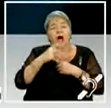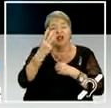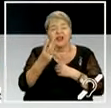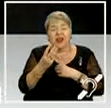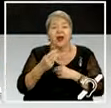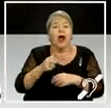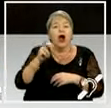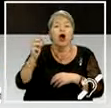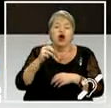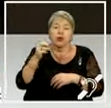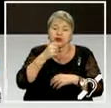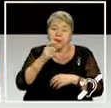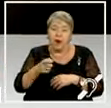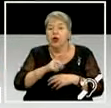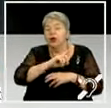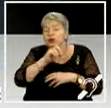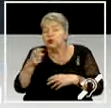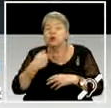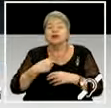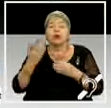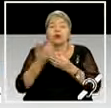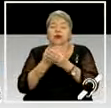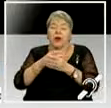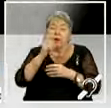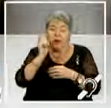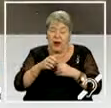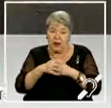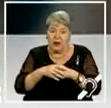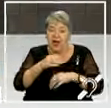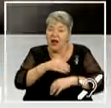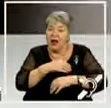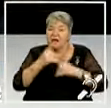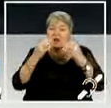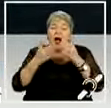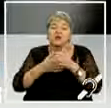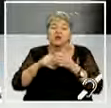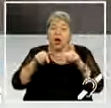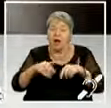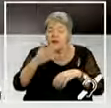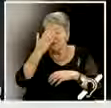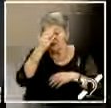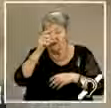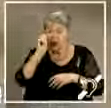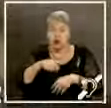Toți sunt acuzați acum de lovire și tulburarea ordinii publice. Elevii vor ajunge astăzi în fața magistraților.